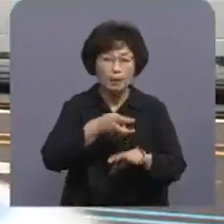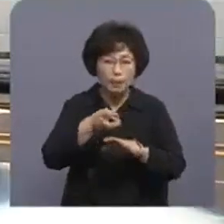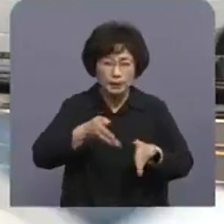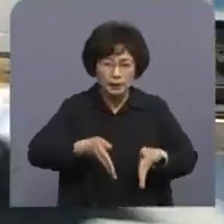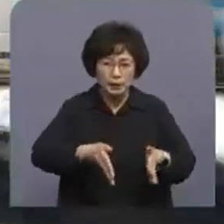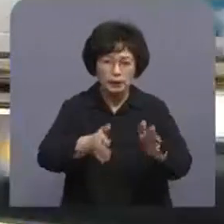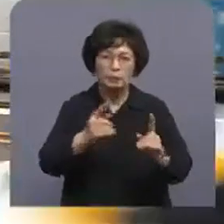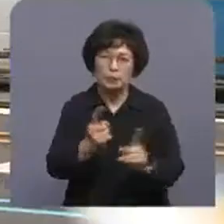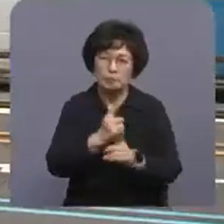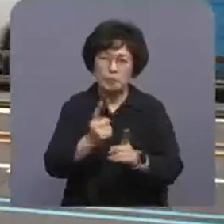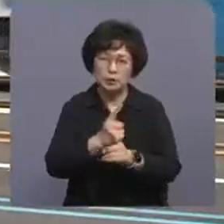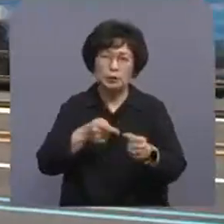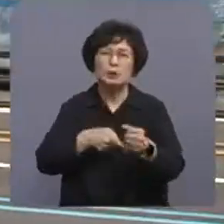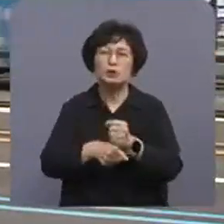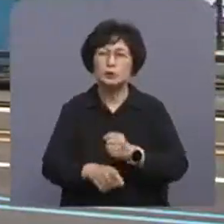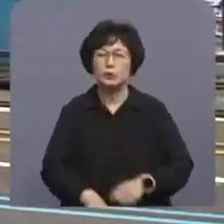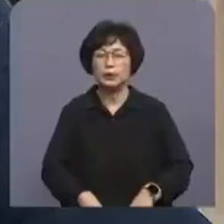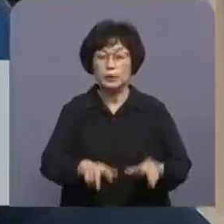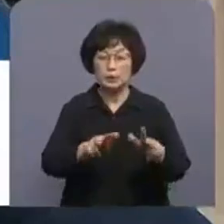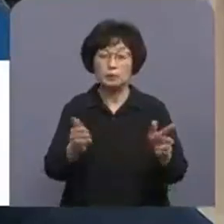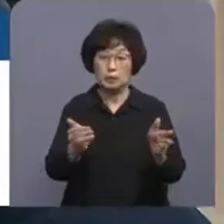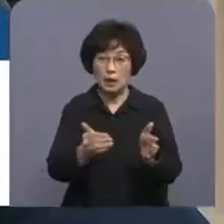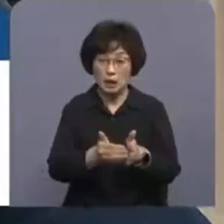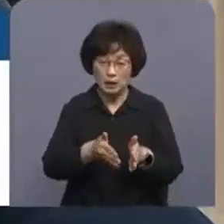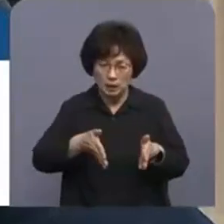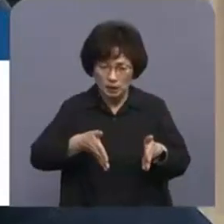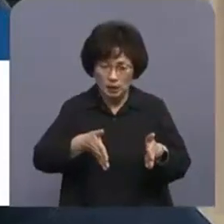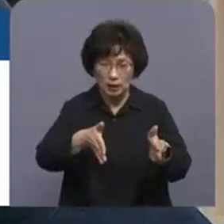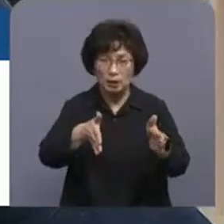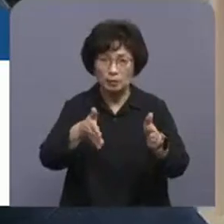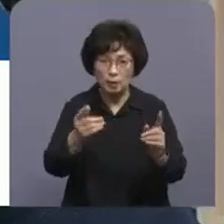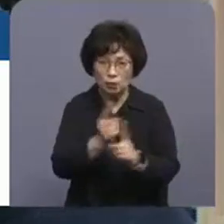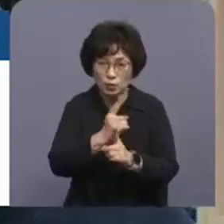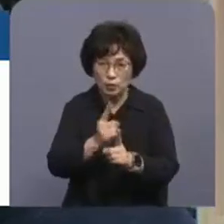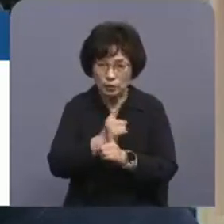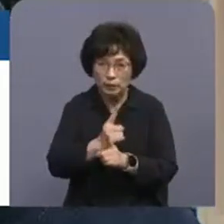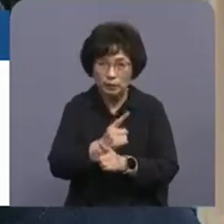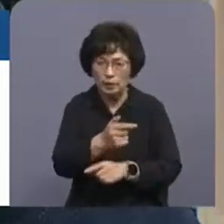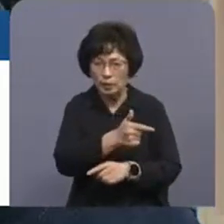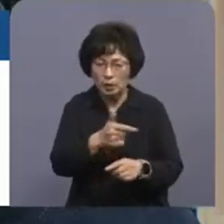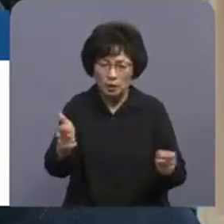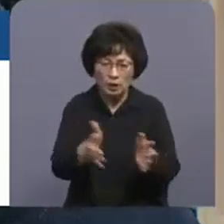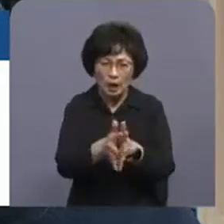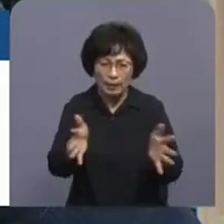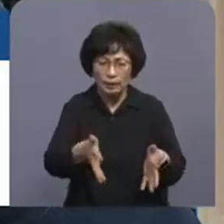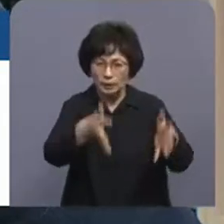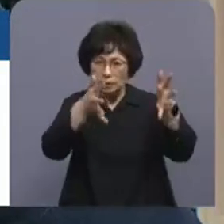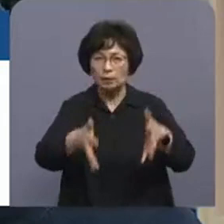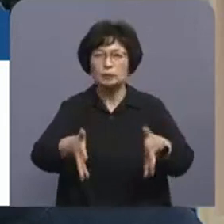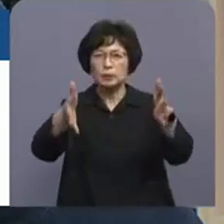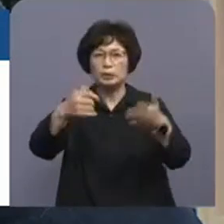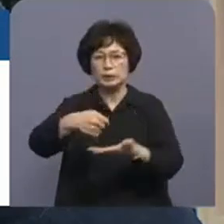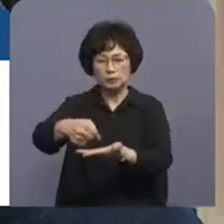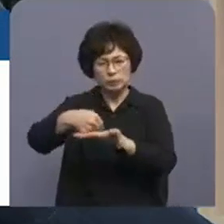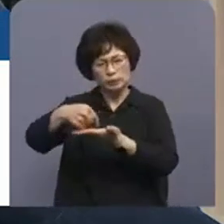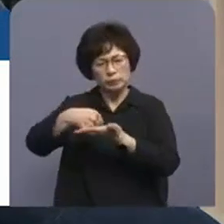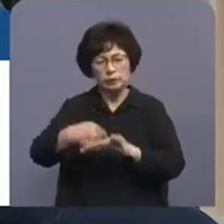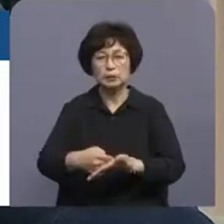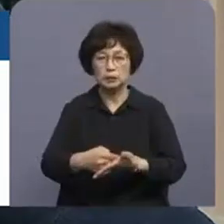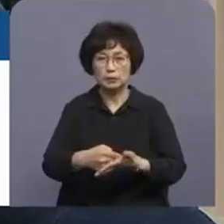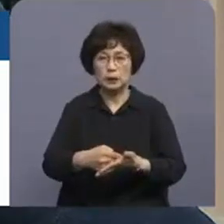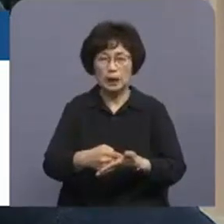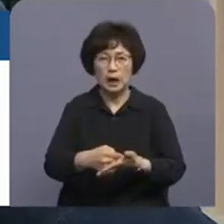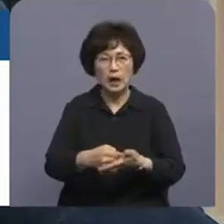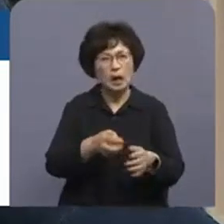한 이유입니다. 이제까지 노선 개편은 통상적으로 대규모 아파트가 입주했다거나 지역민들의 민원 이런